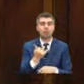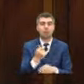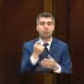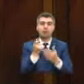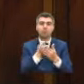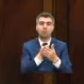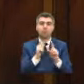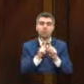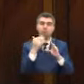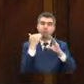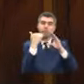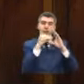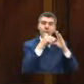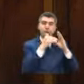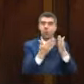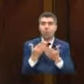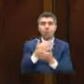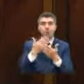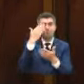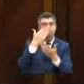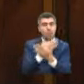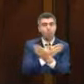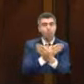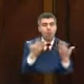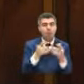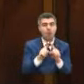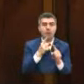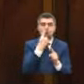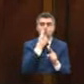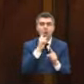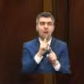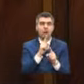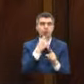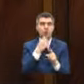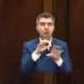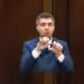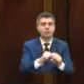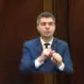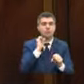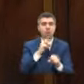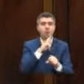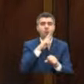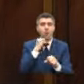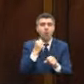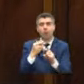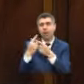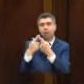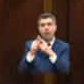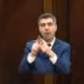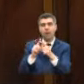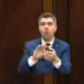إدانة ممارسات الاحتلال بكل ما يلزم من عبارة الإدانة